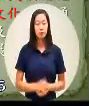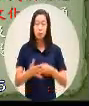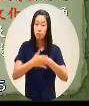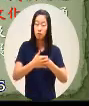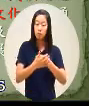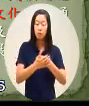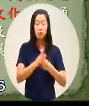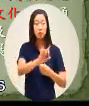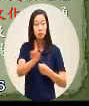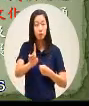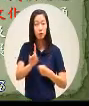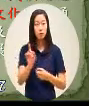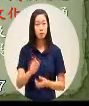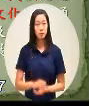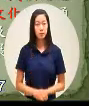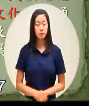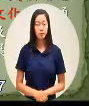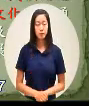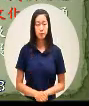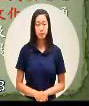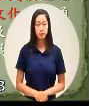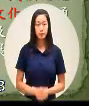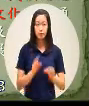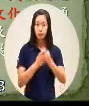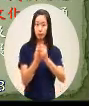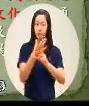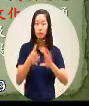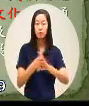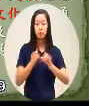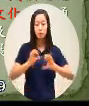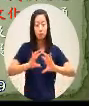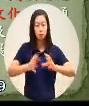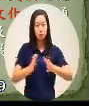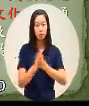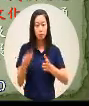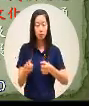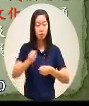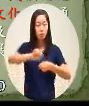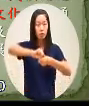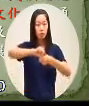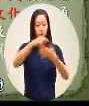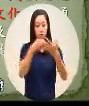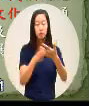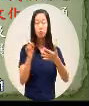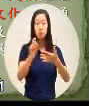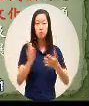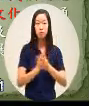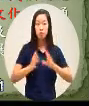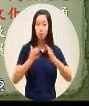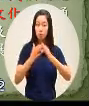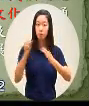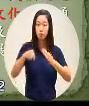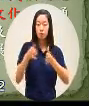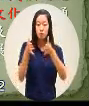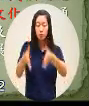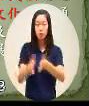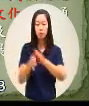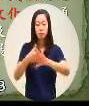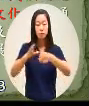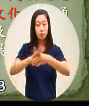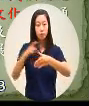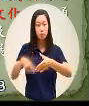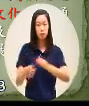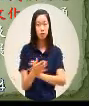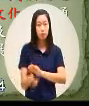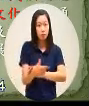们呢？这个中华民国宪法增修条文第10条国家肯定多元文化并积极